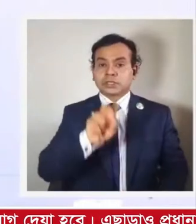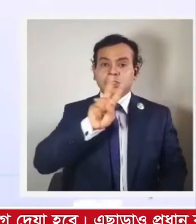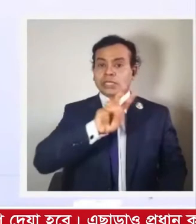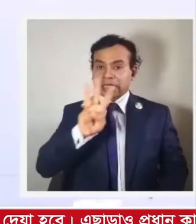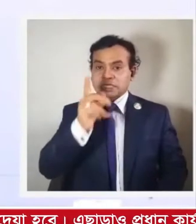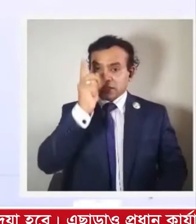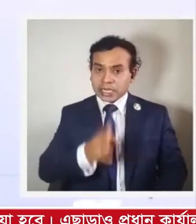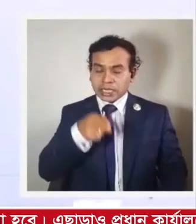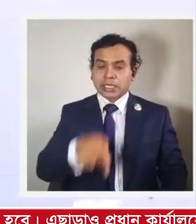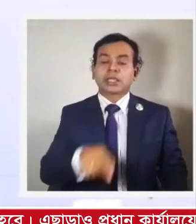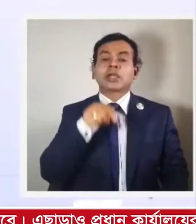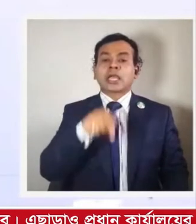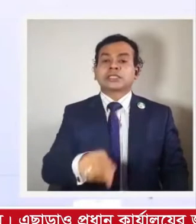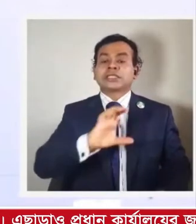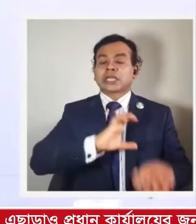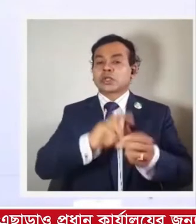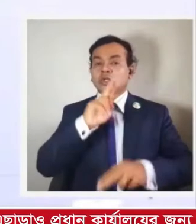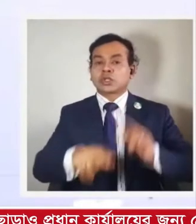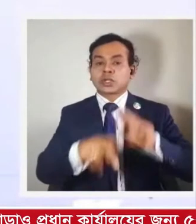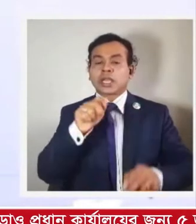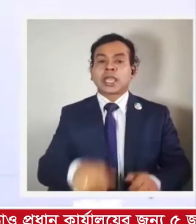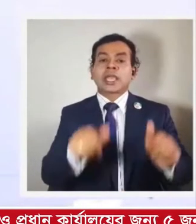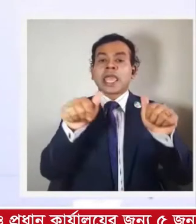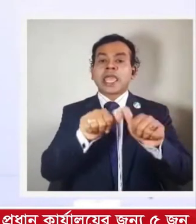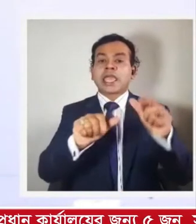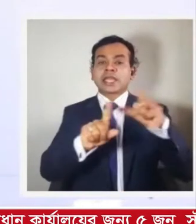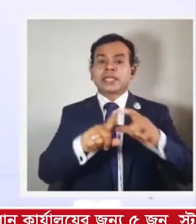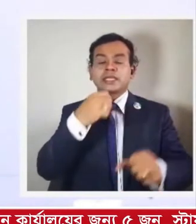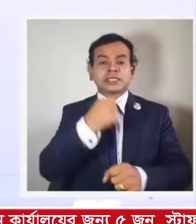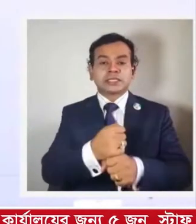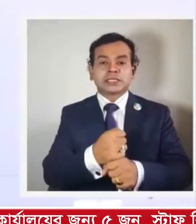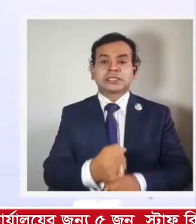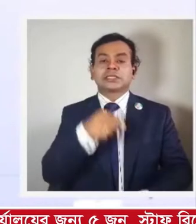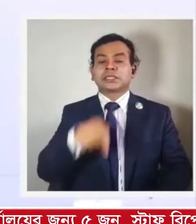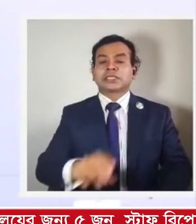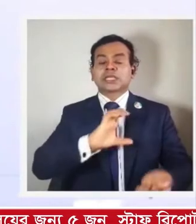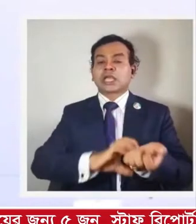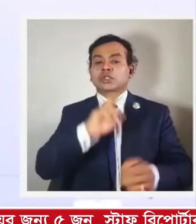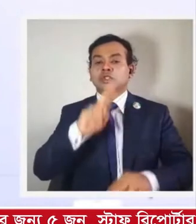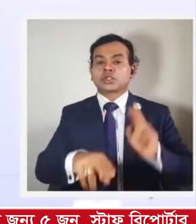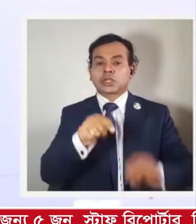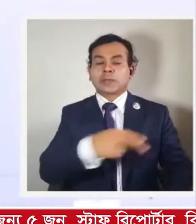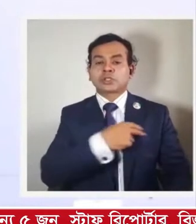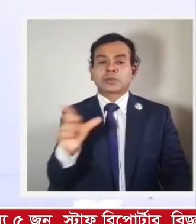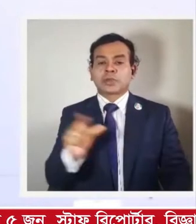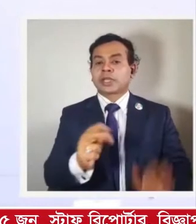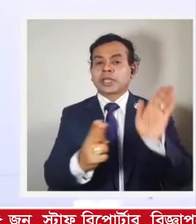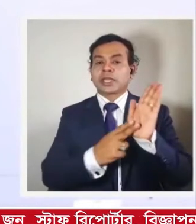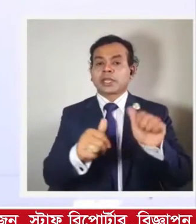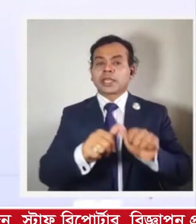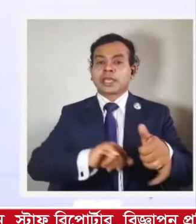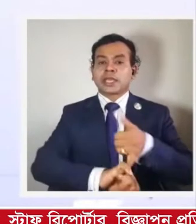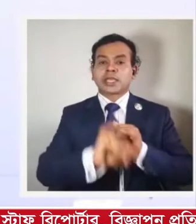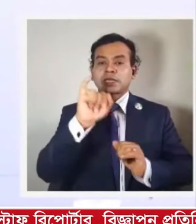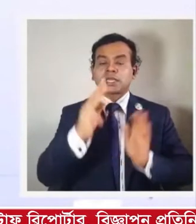6,12,054 জন। গত 24 ঘন্টায় দেশে করোনা ভাইরাস শনাক্তের নমুনা পরীক্ষায় শনাক্ত ও মৃত্যুর সংখ্যা বেড়েছে।